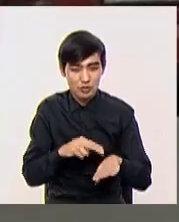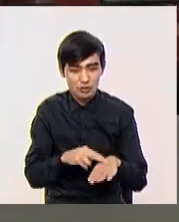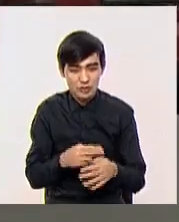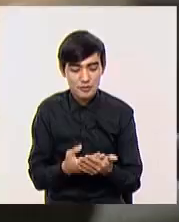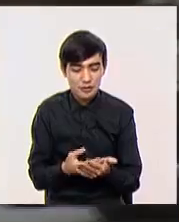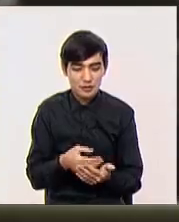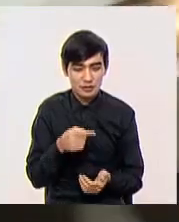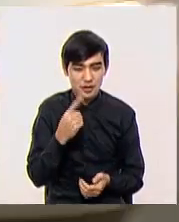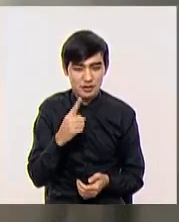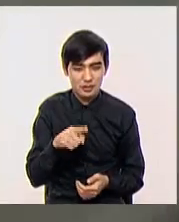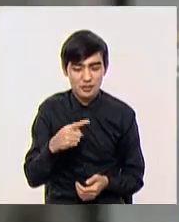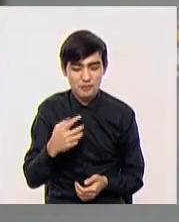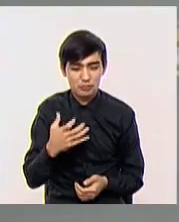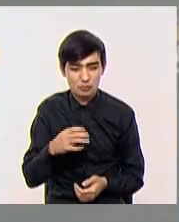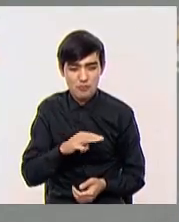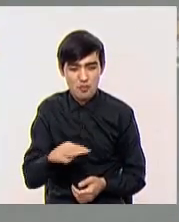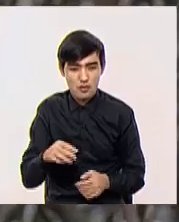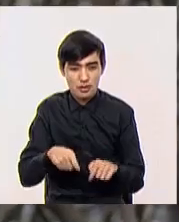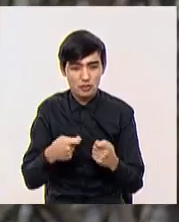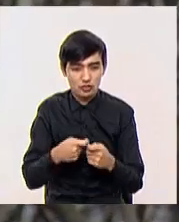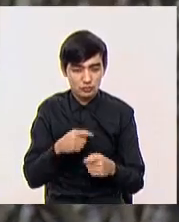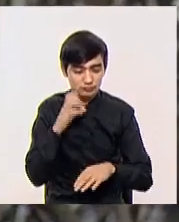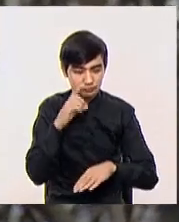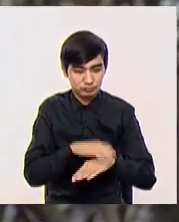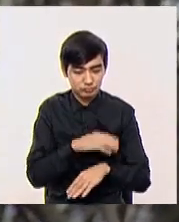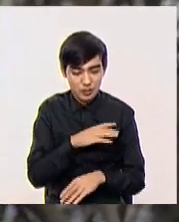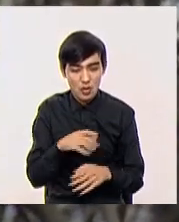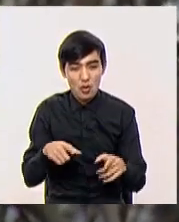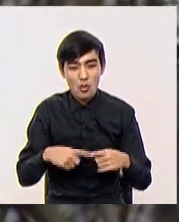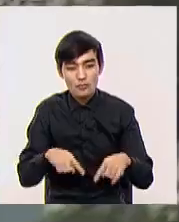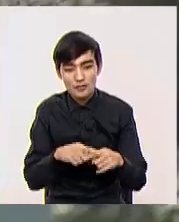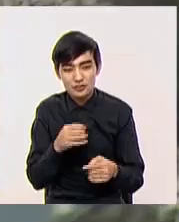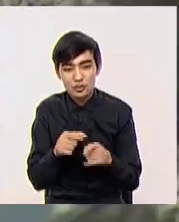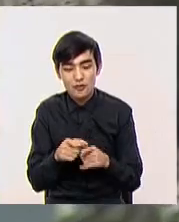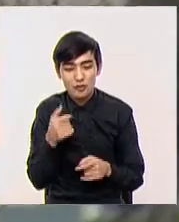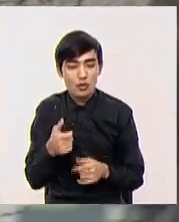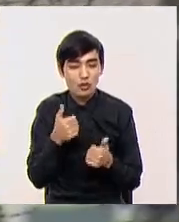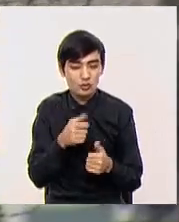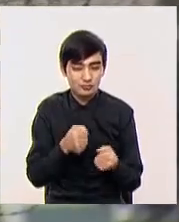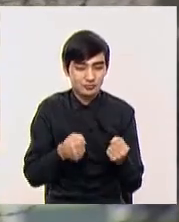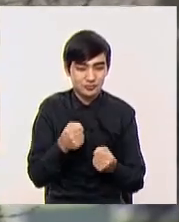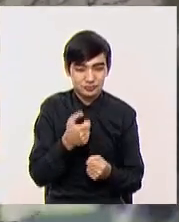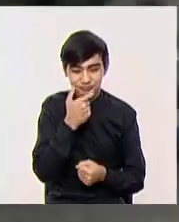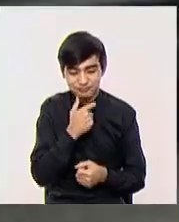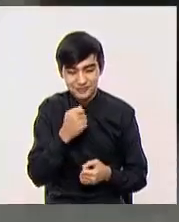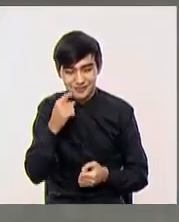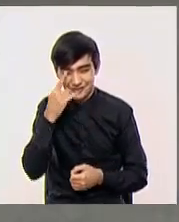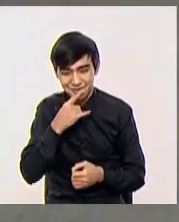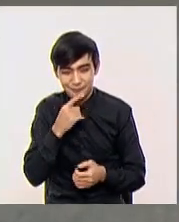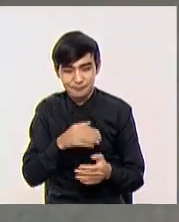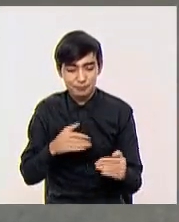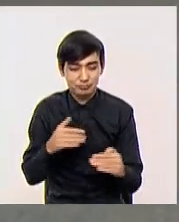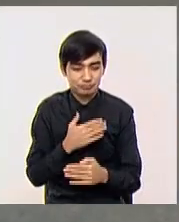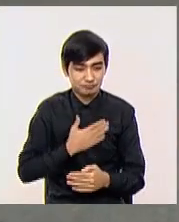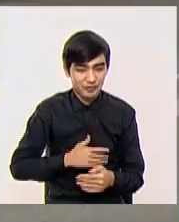около 1,5 миллиона нарушений. По словам общественников, все это хорошо сказалось на культуре вождения казахстанских водителей. Они уверены,